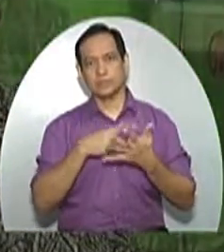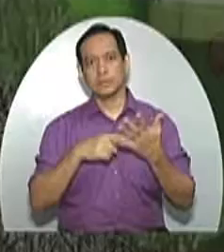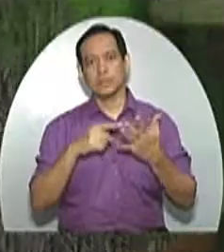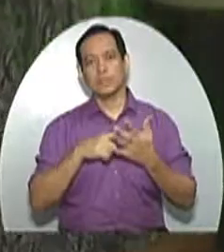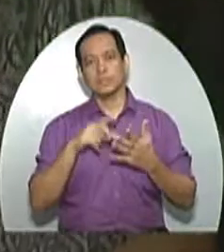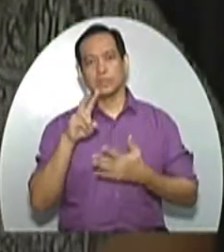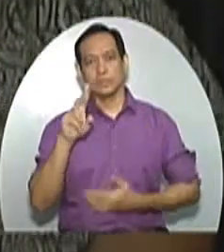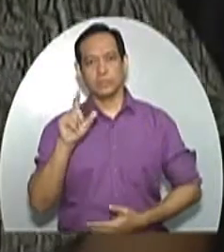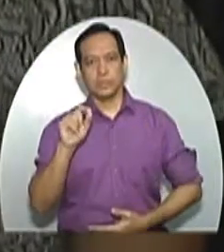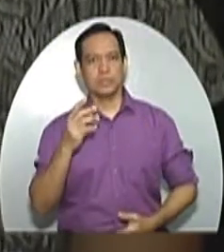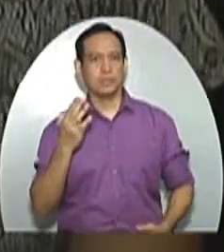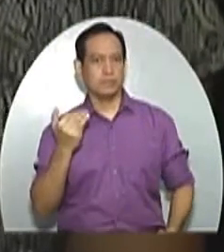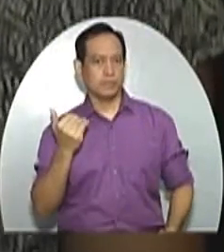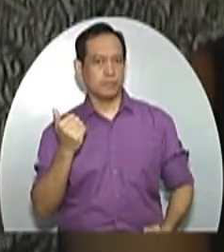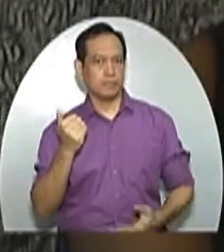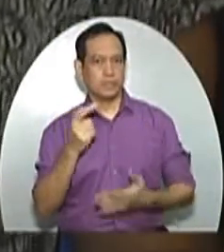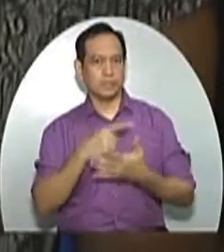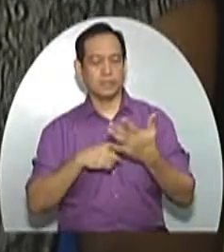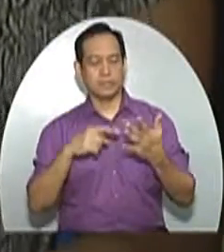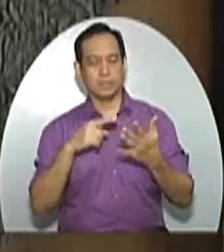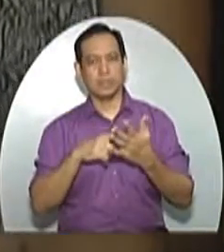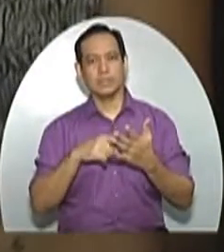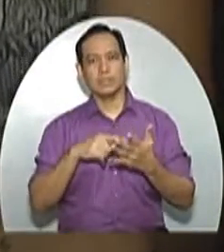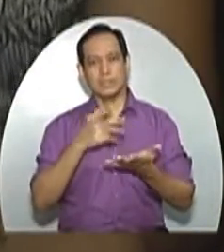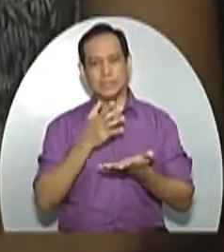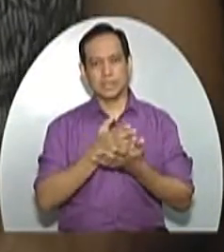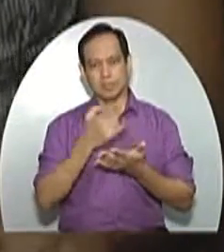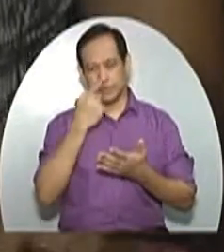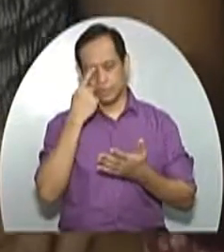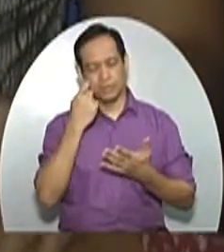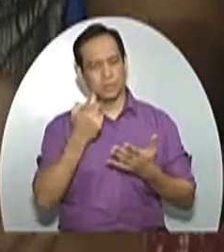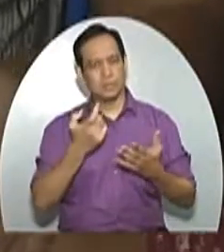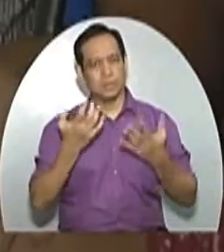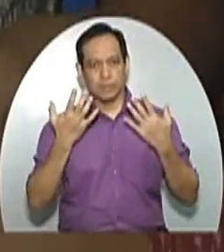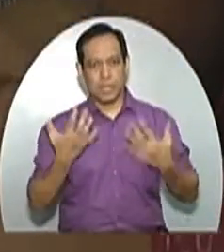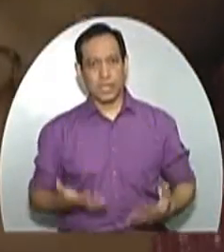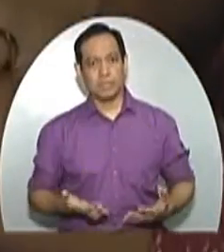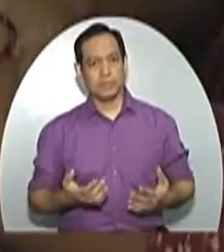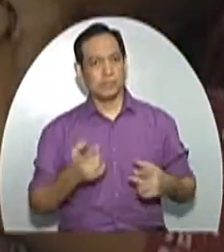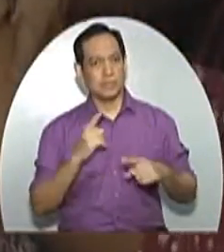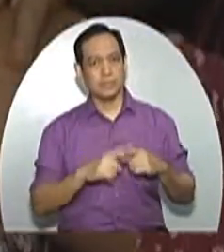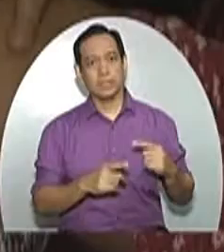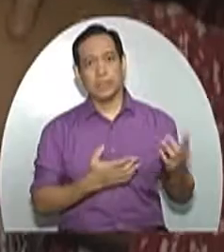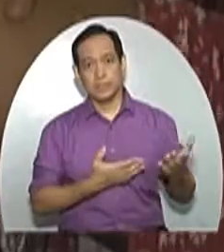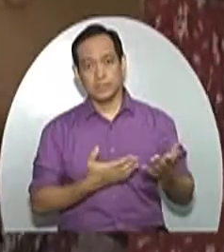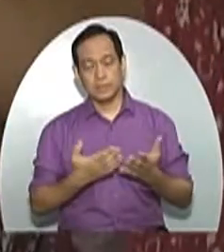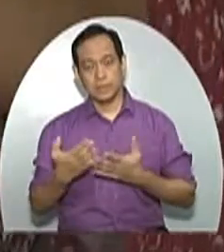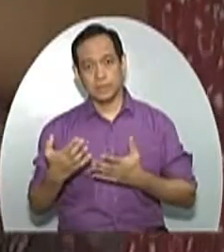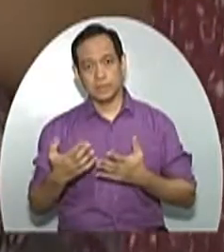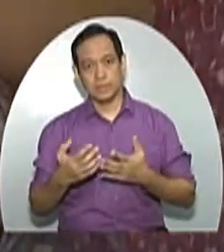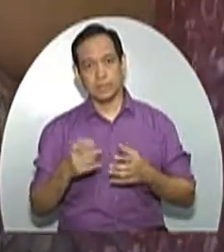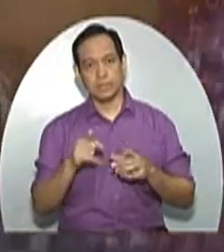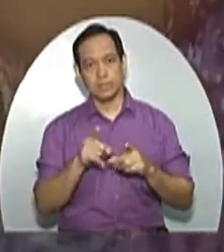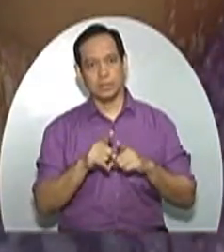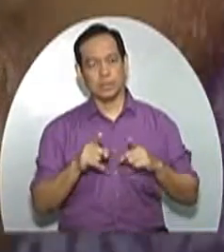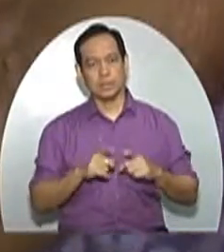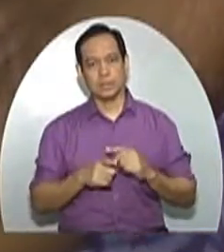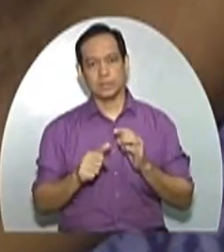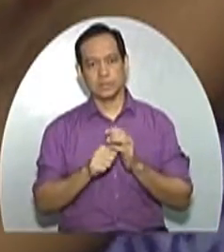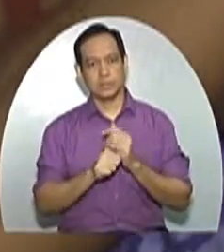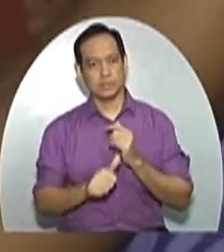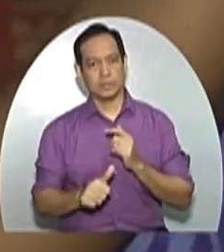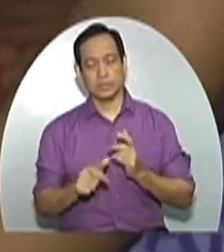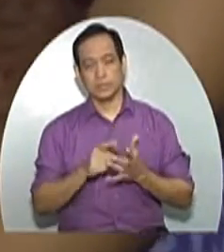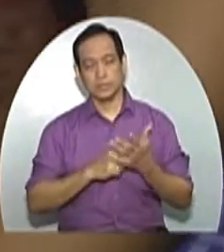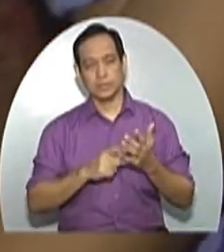2015, pinahinto ko po siya kasi nga po sobrang bigat niya, hindi ko po kaya. Saka po, tumatay po siya ng dugo,